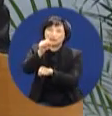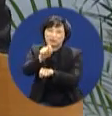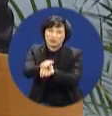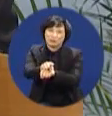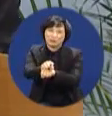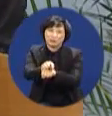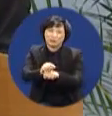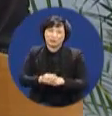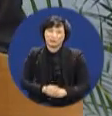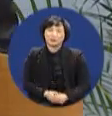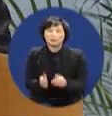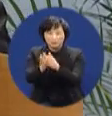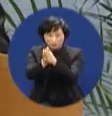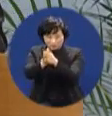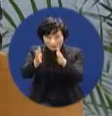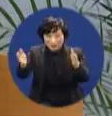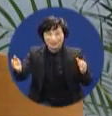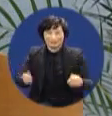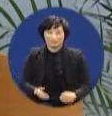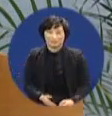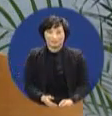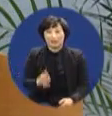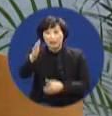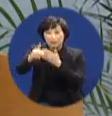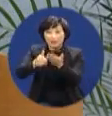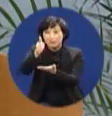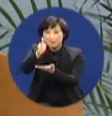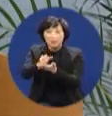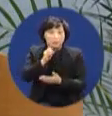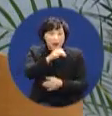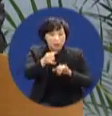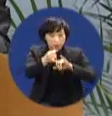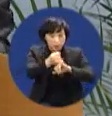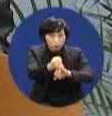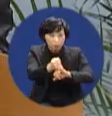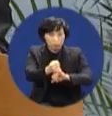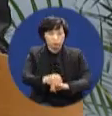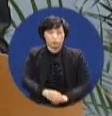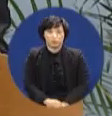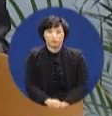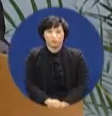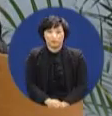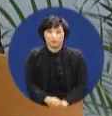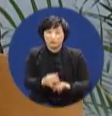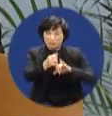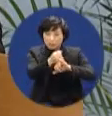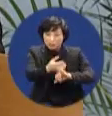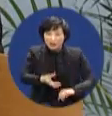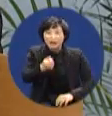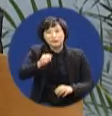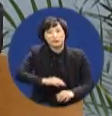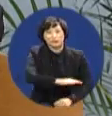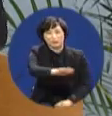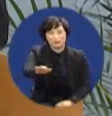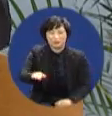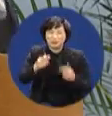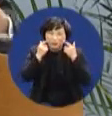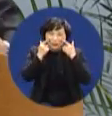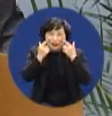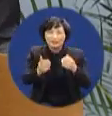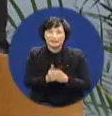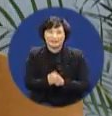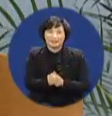성품에서 출발해서 말씀하신 약속이기 때문에 그 약속을 가진 자는